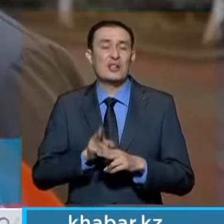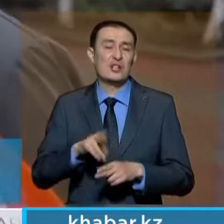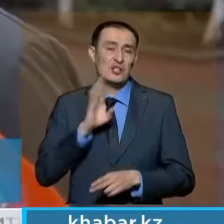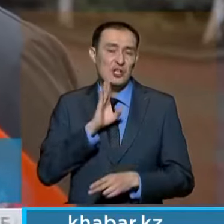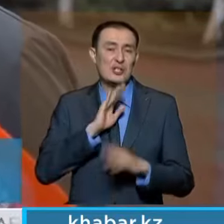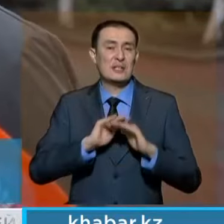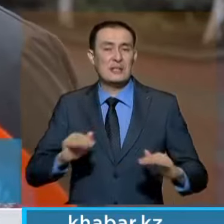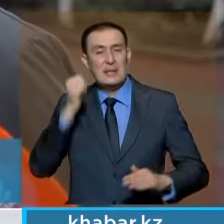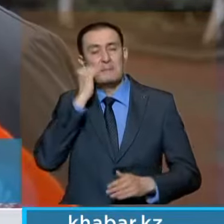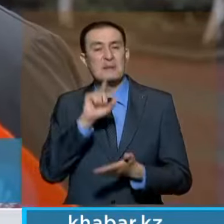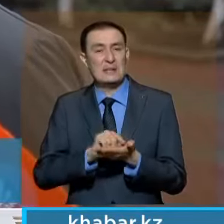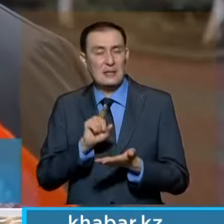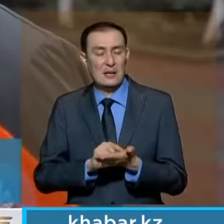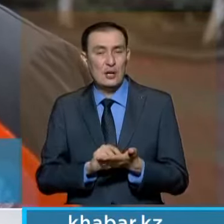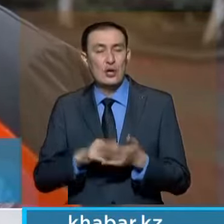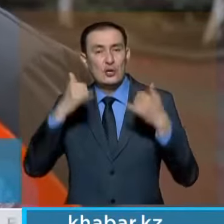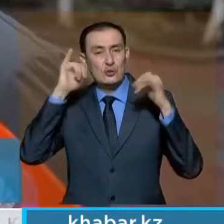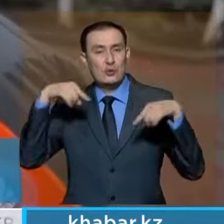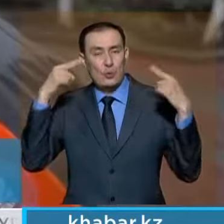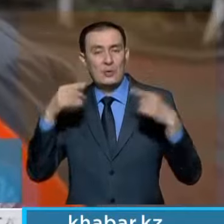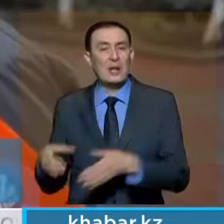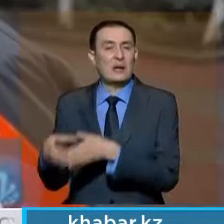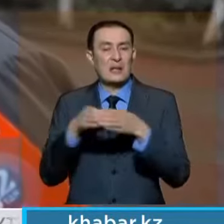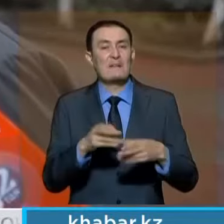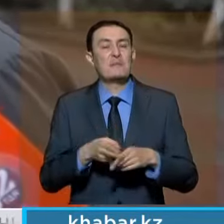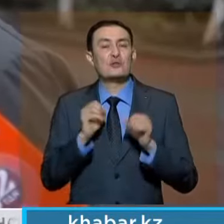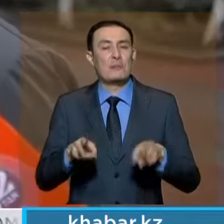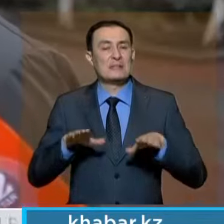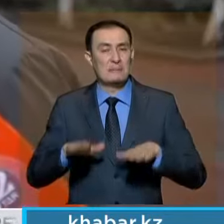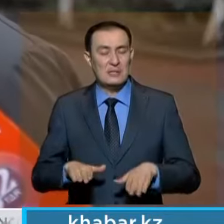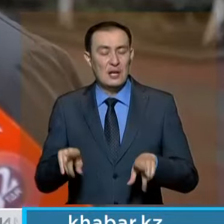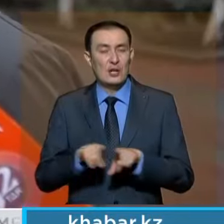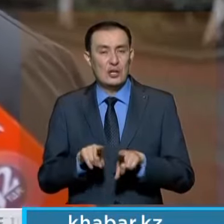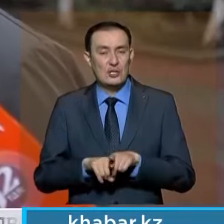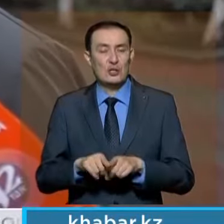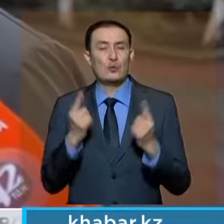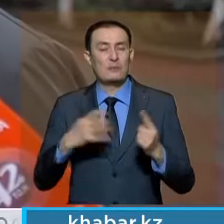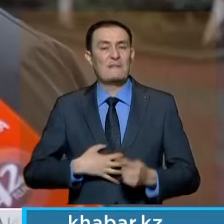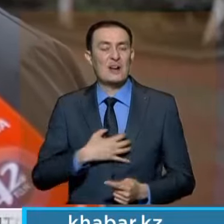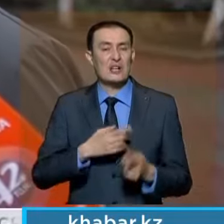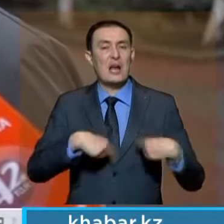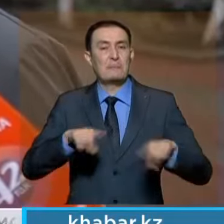женщины, дети и пенсионеры. Скот отогнали в безопасное место. Под контролем и стратегические объекты.